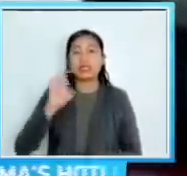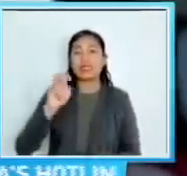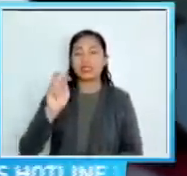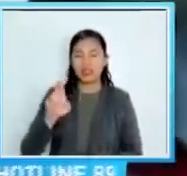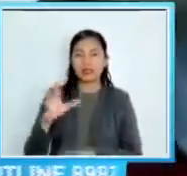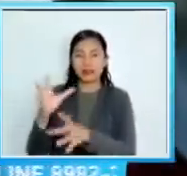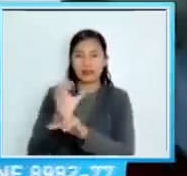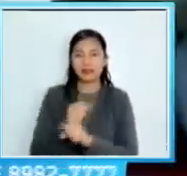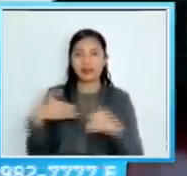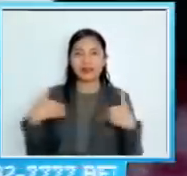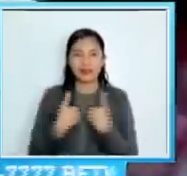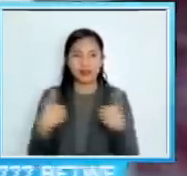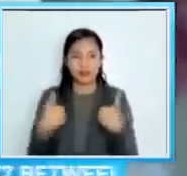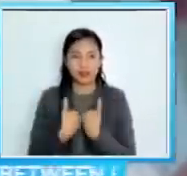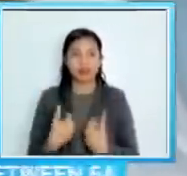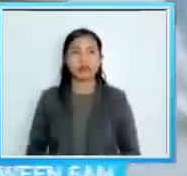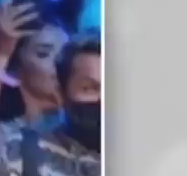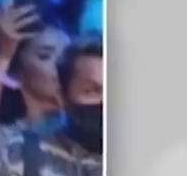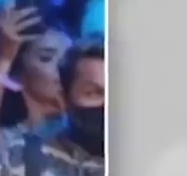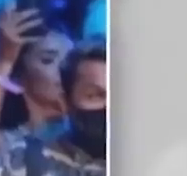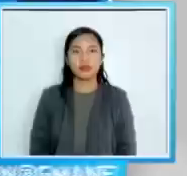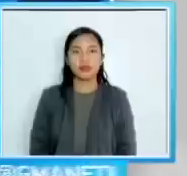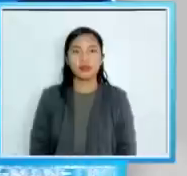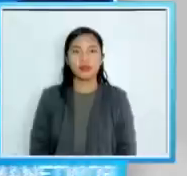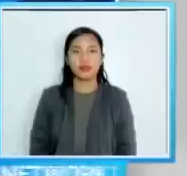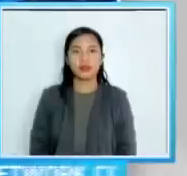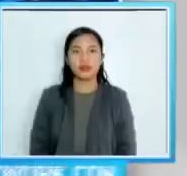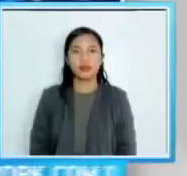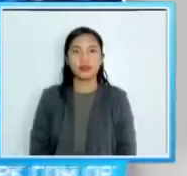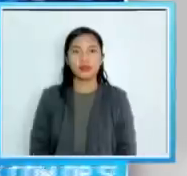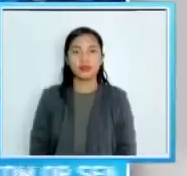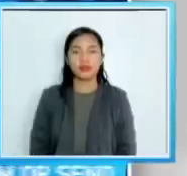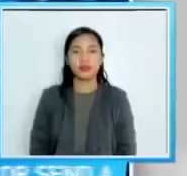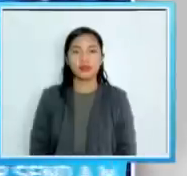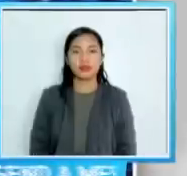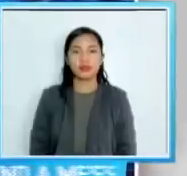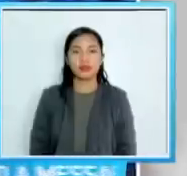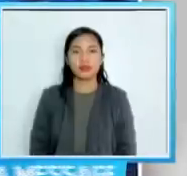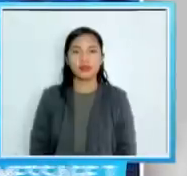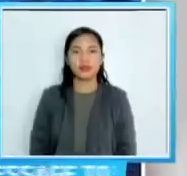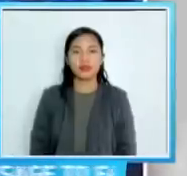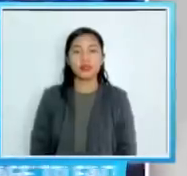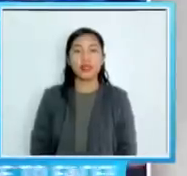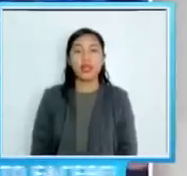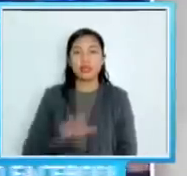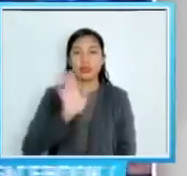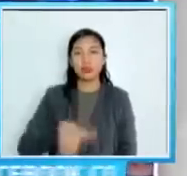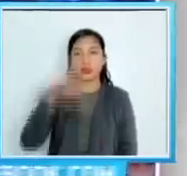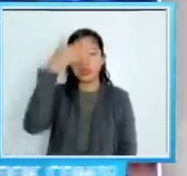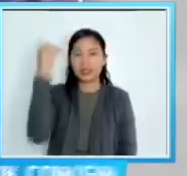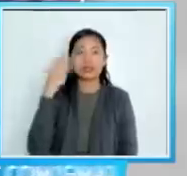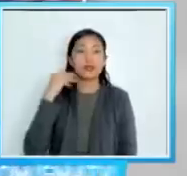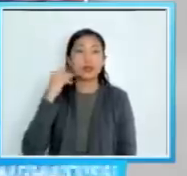cobra. John Consulta, GMA News. Isang hindi malilimutang experience para kay Kapuso Primetime Queen